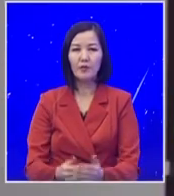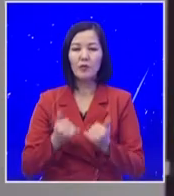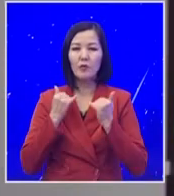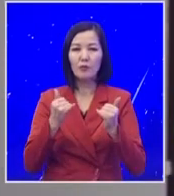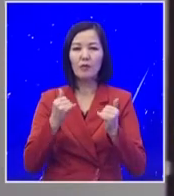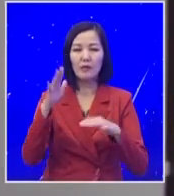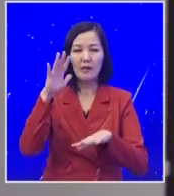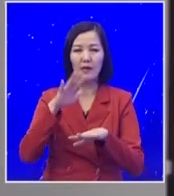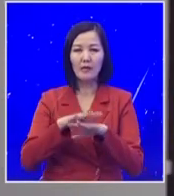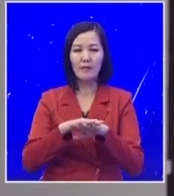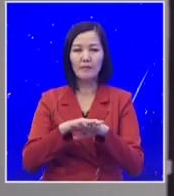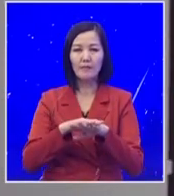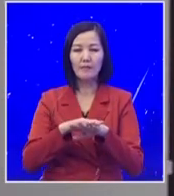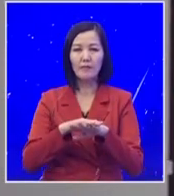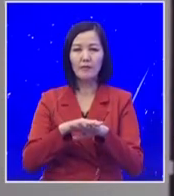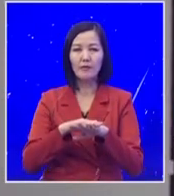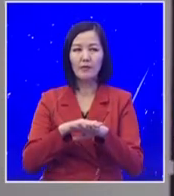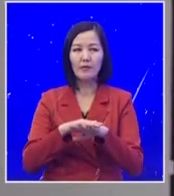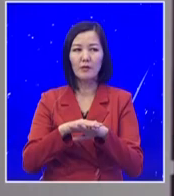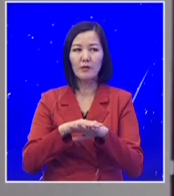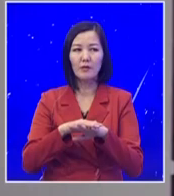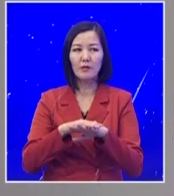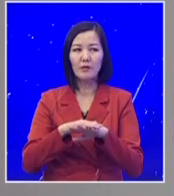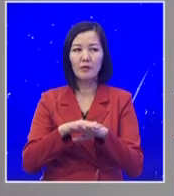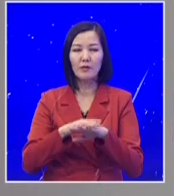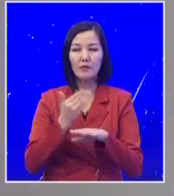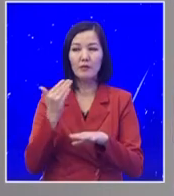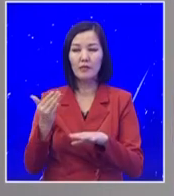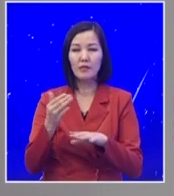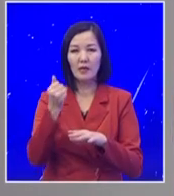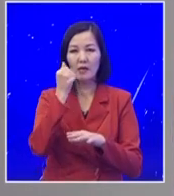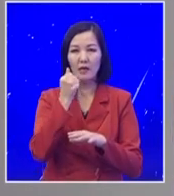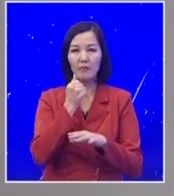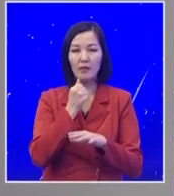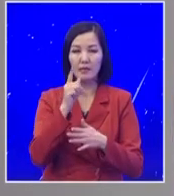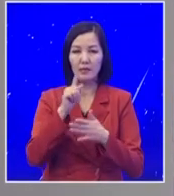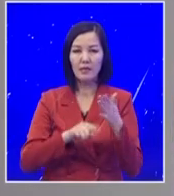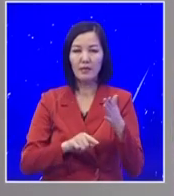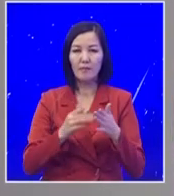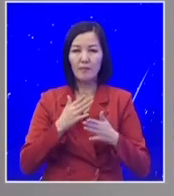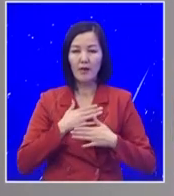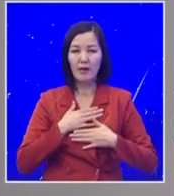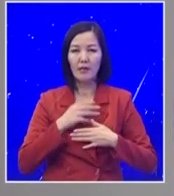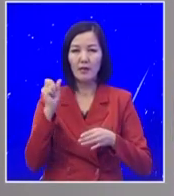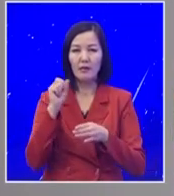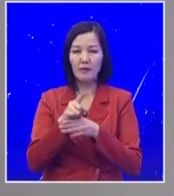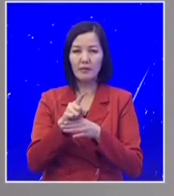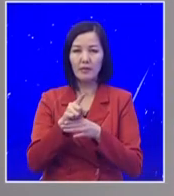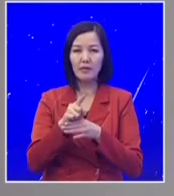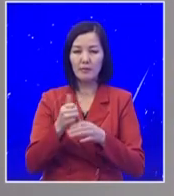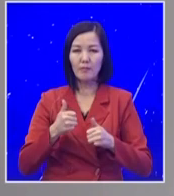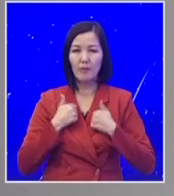Қылыш. Құрметті жаңыз қаршылар. Алғаш, сізге рахмет. Осында сенім арқылыз. Сол сенімді ақтауға біз барлық күшімізді